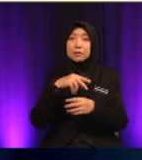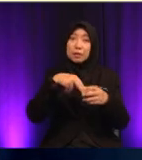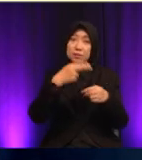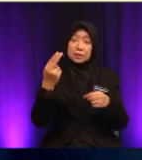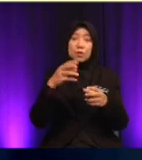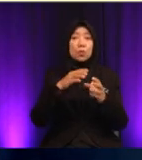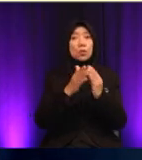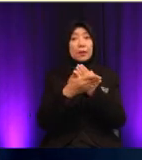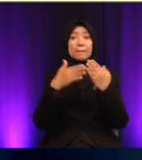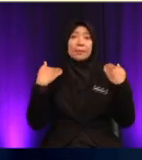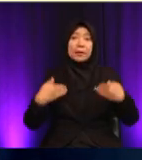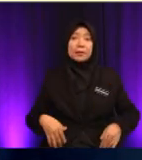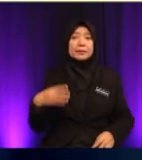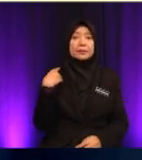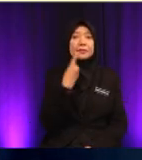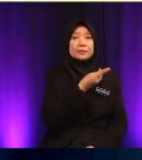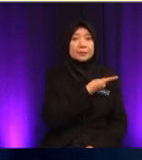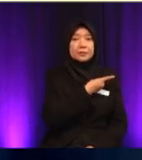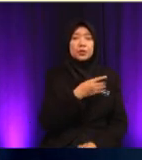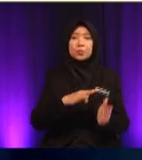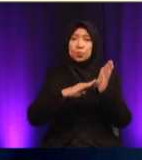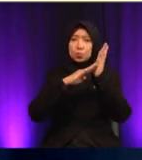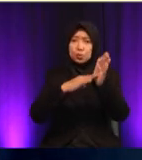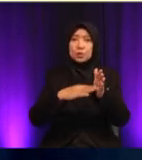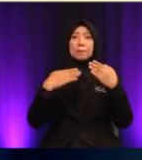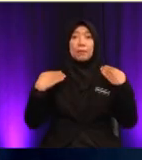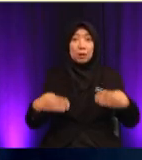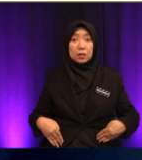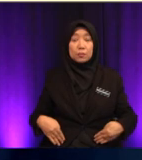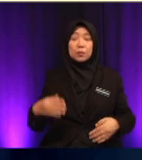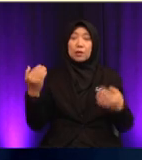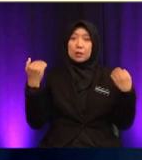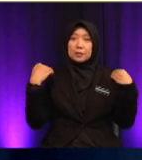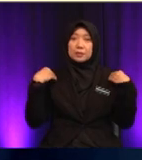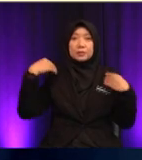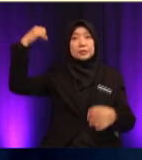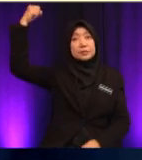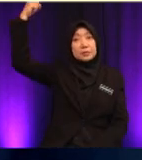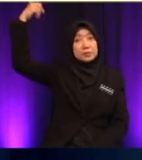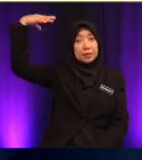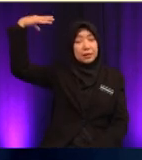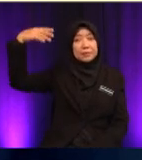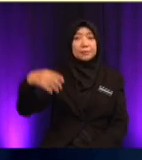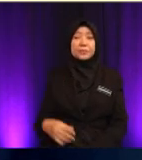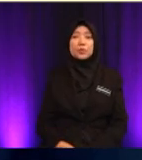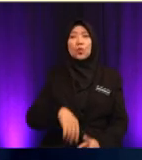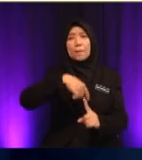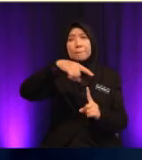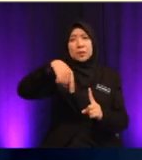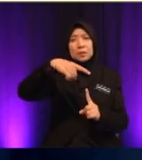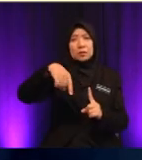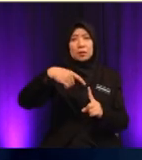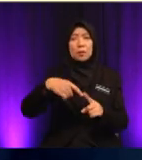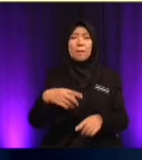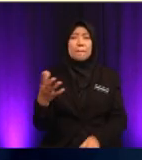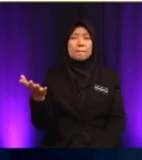badan kita jadi ini membuktikan bahwa badan kita juga mengeluarkan sinaran Jadi kalau semakin panas contoh frekuensi